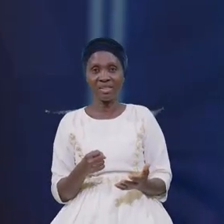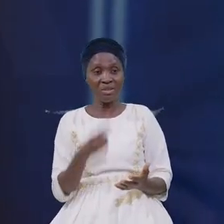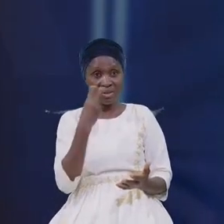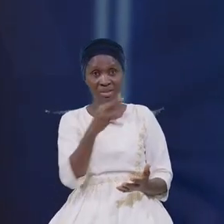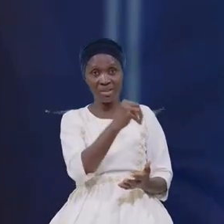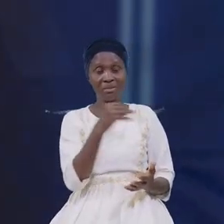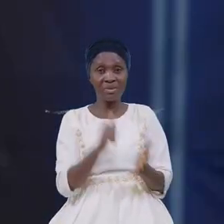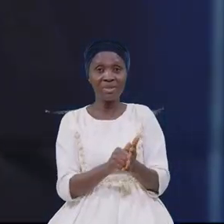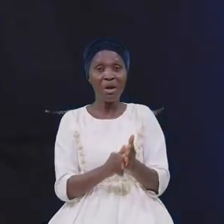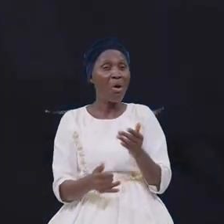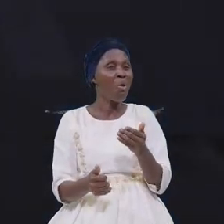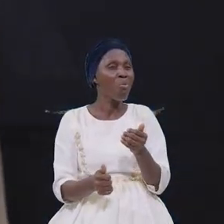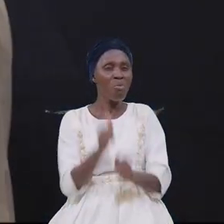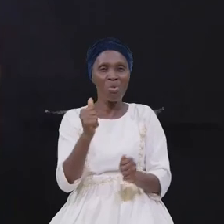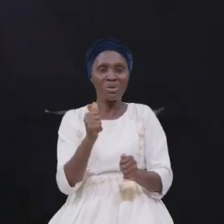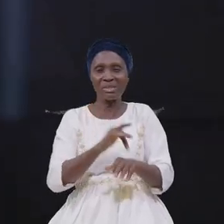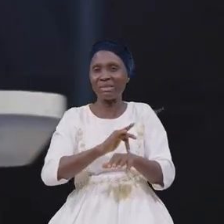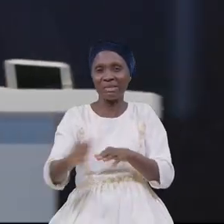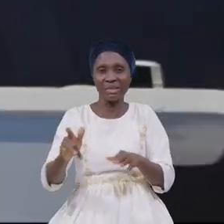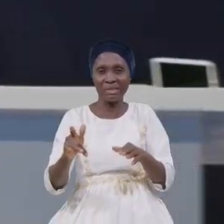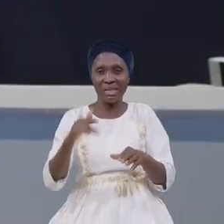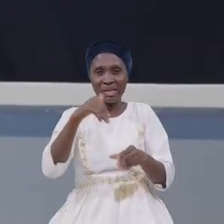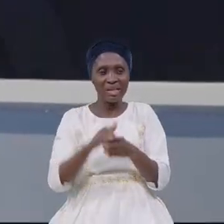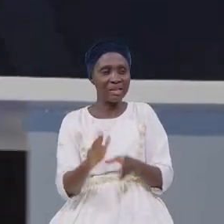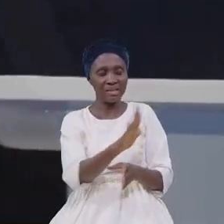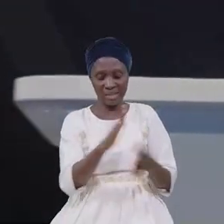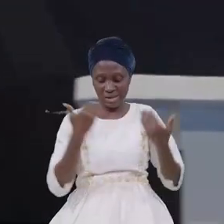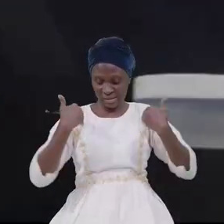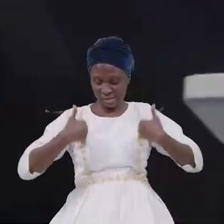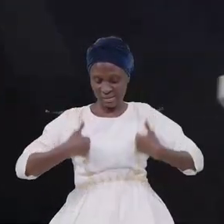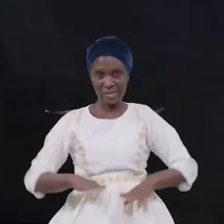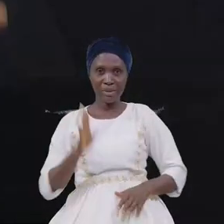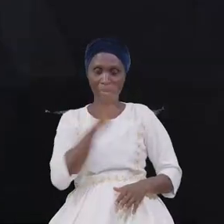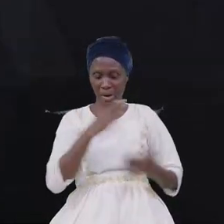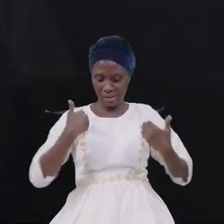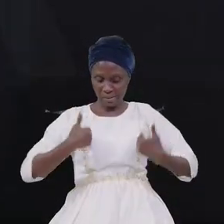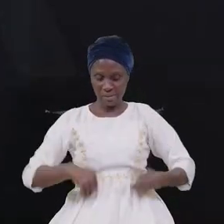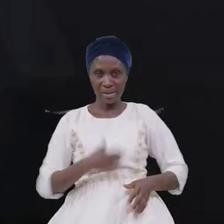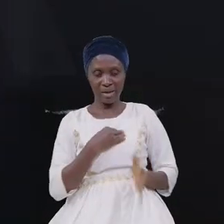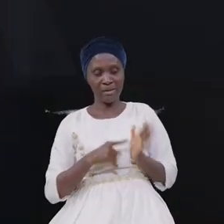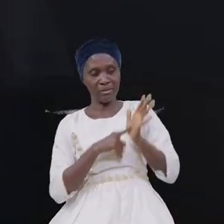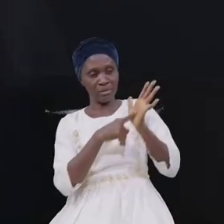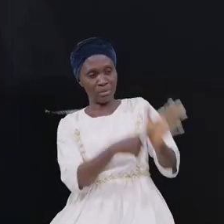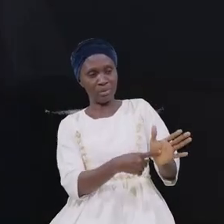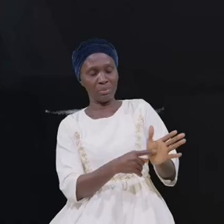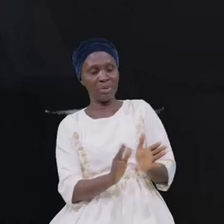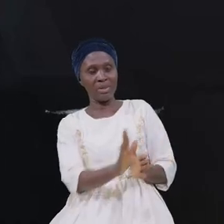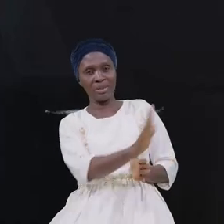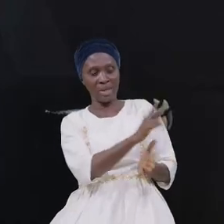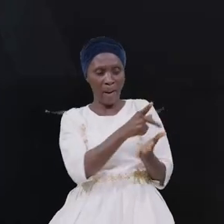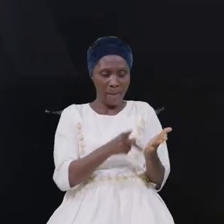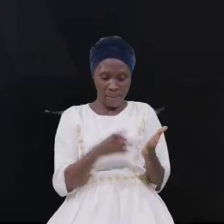Ils sont elles-mêmes presque nues, à demi-nues dans la rue. Elles